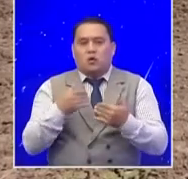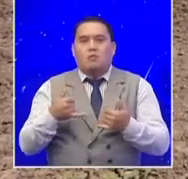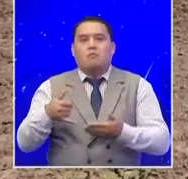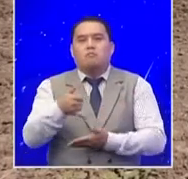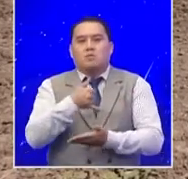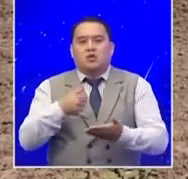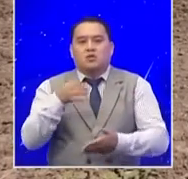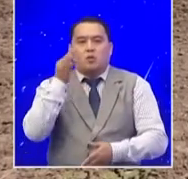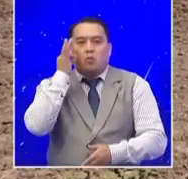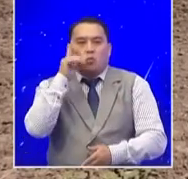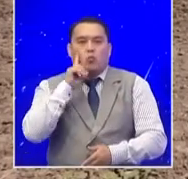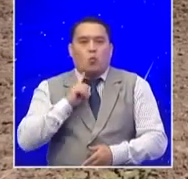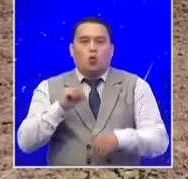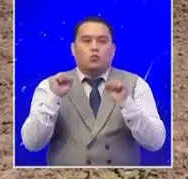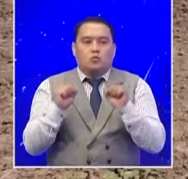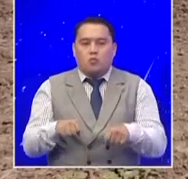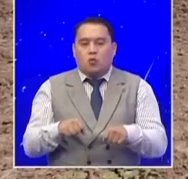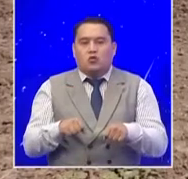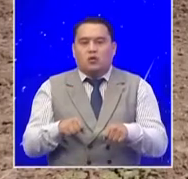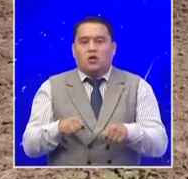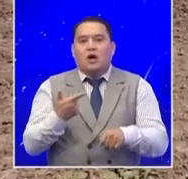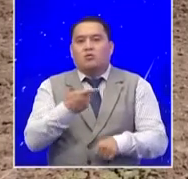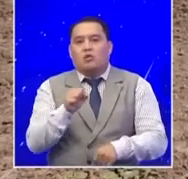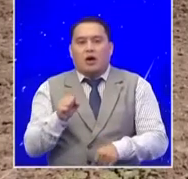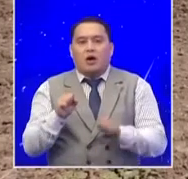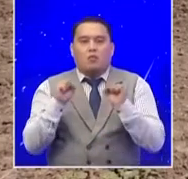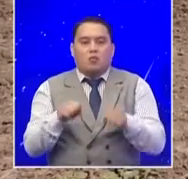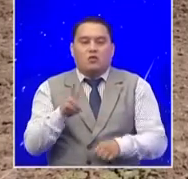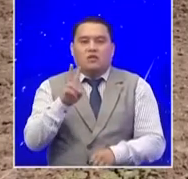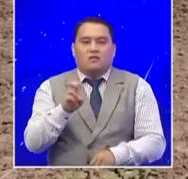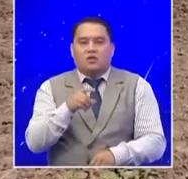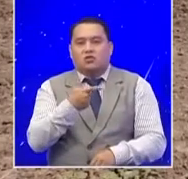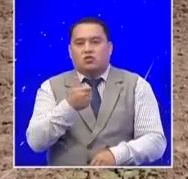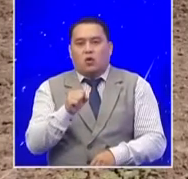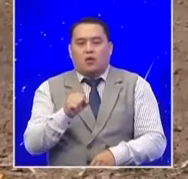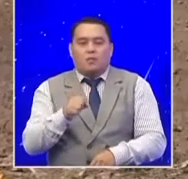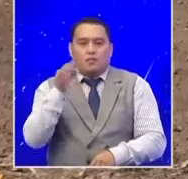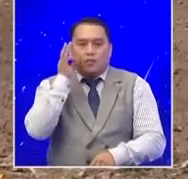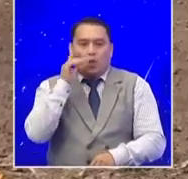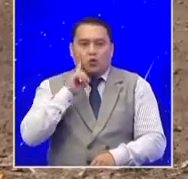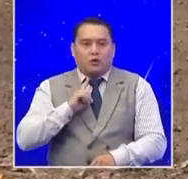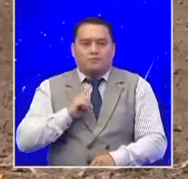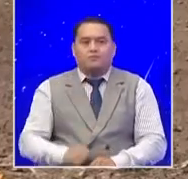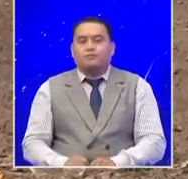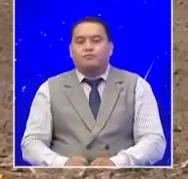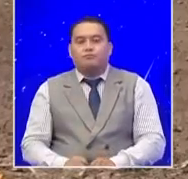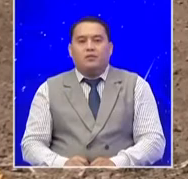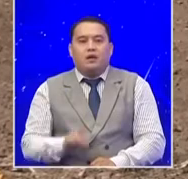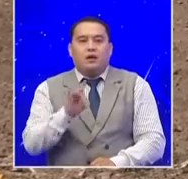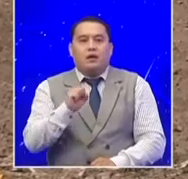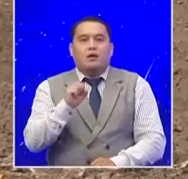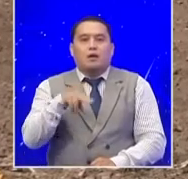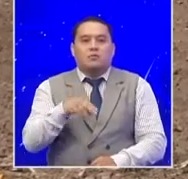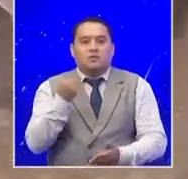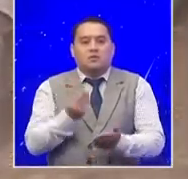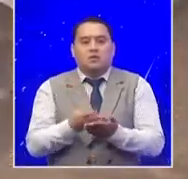но и мед. Ровно месяц растение цветет. С гектара можно получить около 100 килограммов меда. Кроме всего прочего, озимый рапс – ценный корм